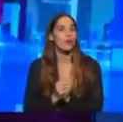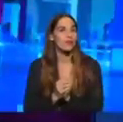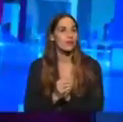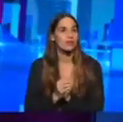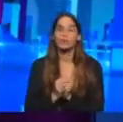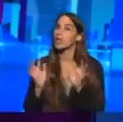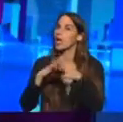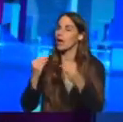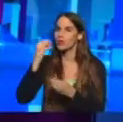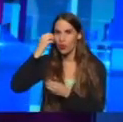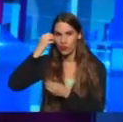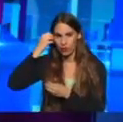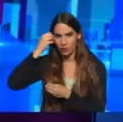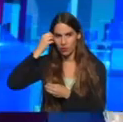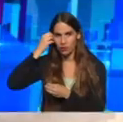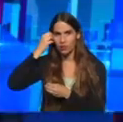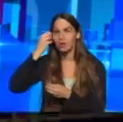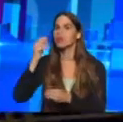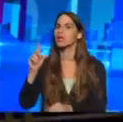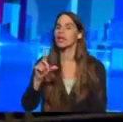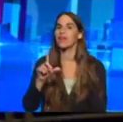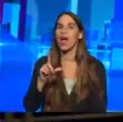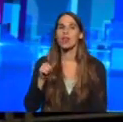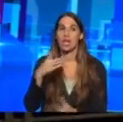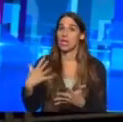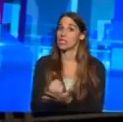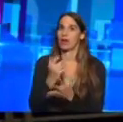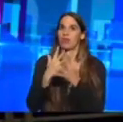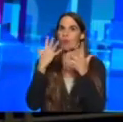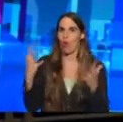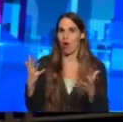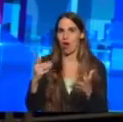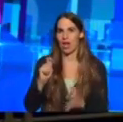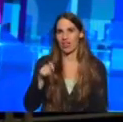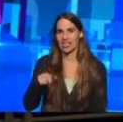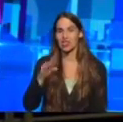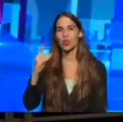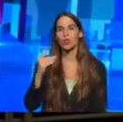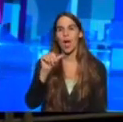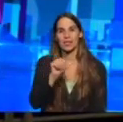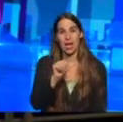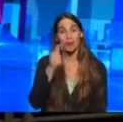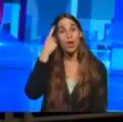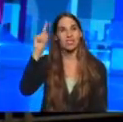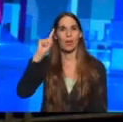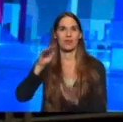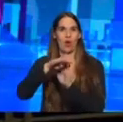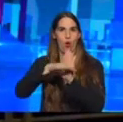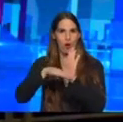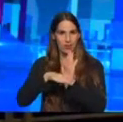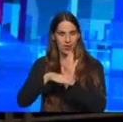כן, ערב טוב ליטל. אין ספק שזה הישג גדול מאוד לחבר הכנסת דודי אמסלם, יוזם החוק